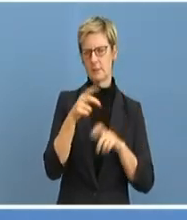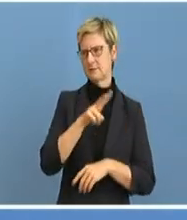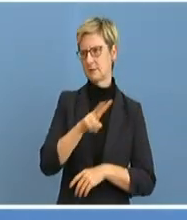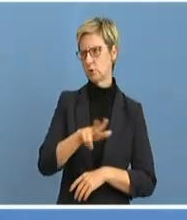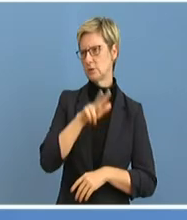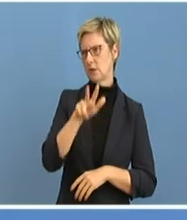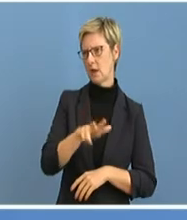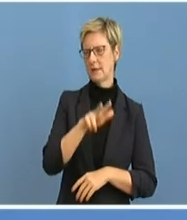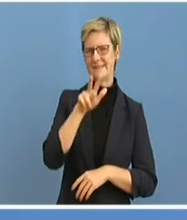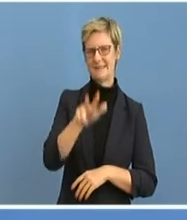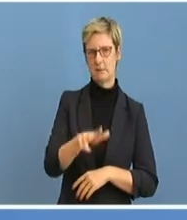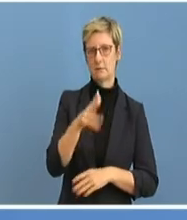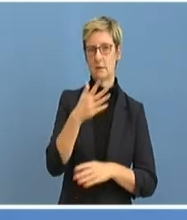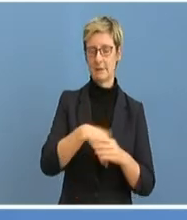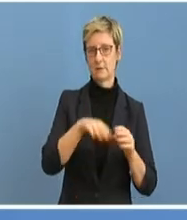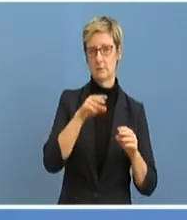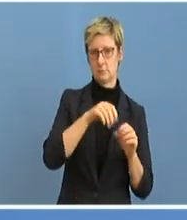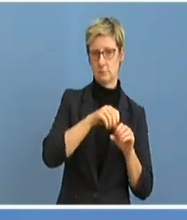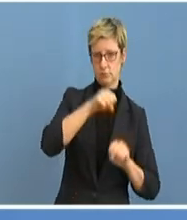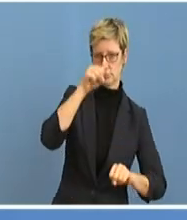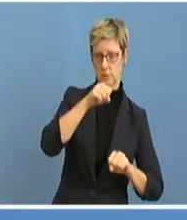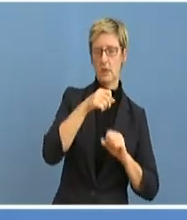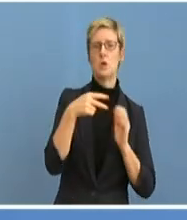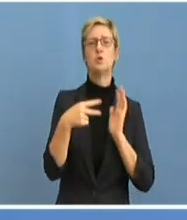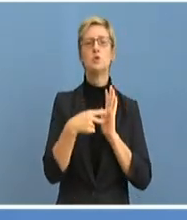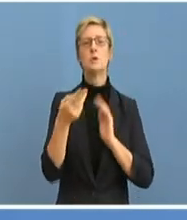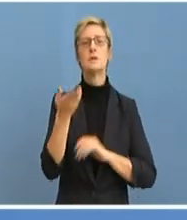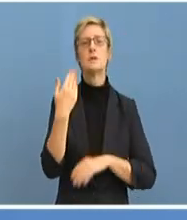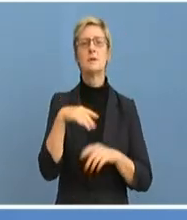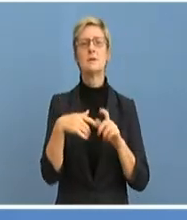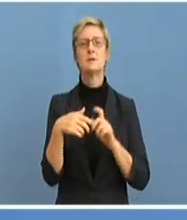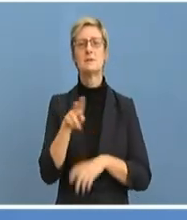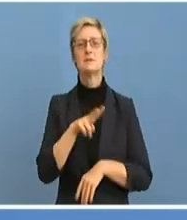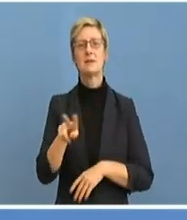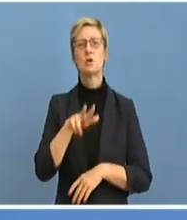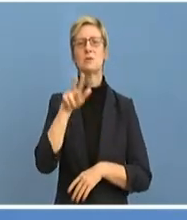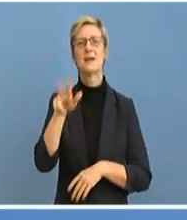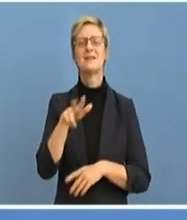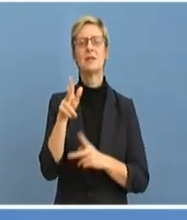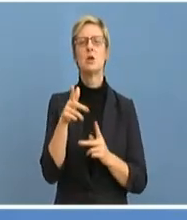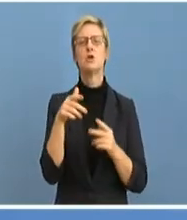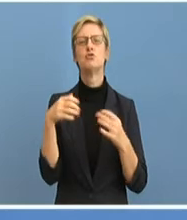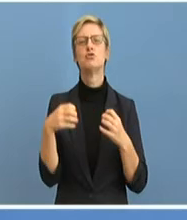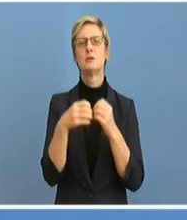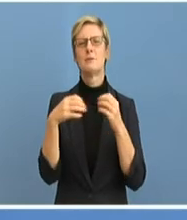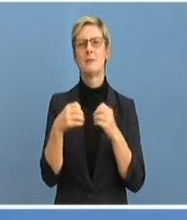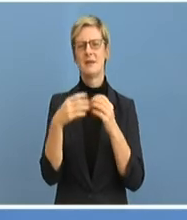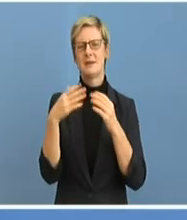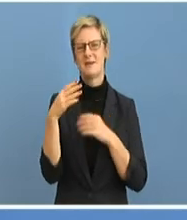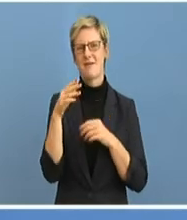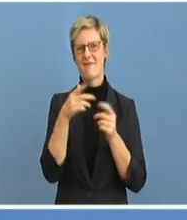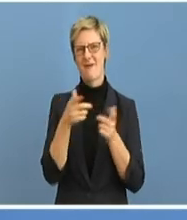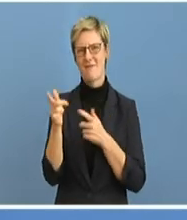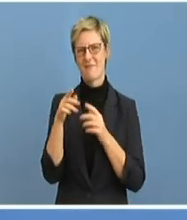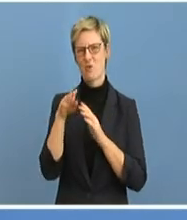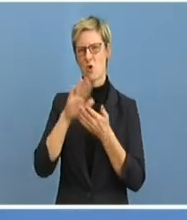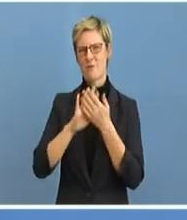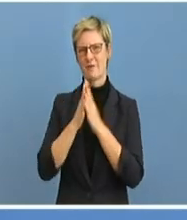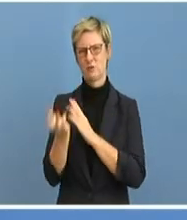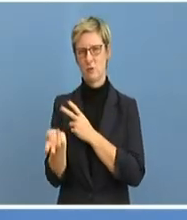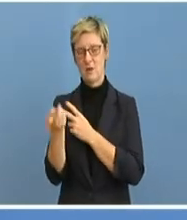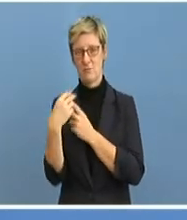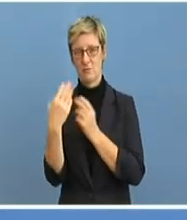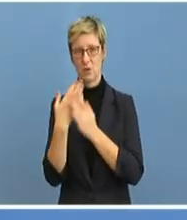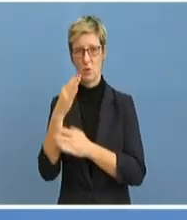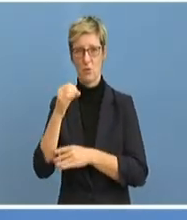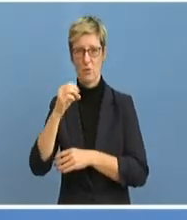2013. Ebenso trat Syrien erst im September 2013 der Chemiewaffenkonvention bei, so dass die OVCW erst seit